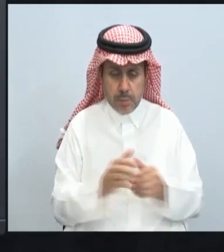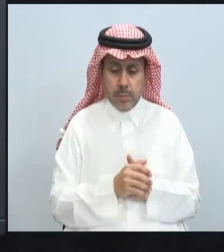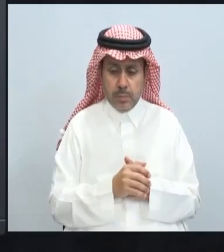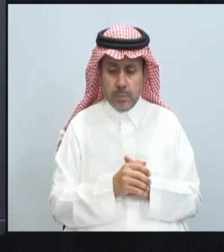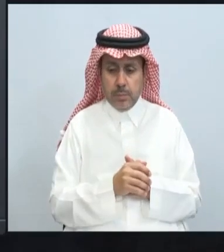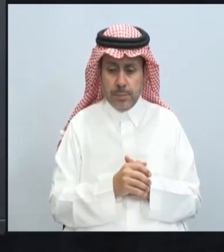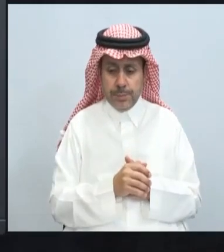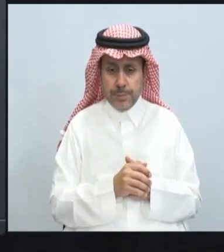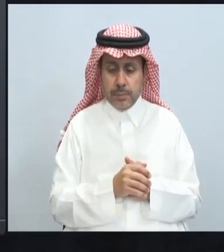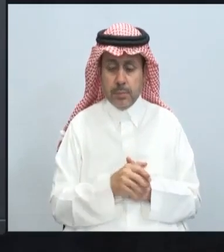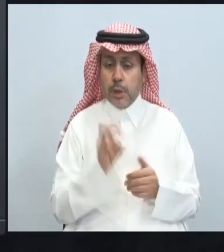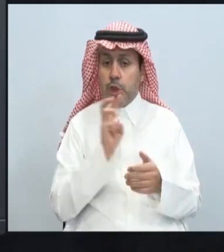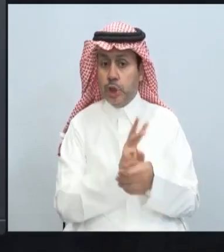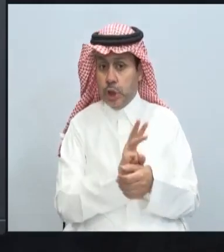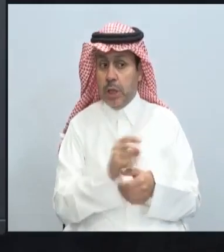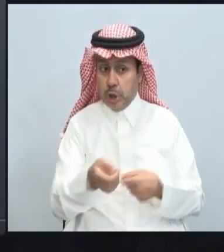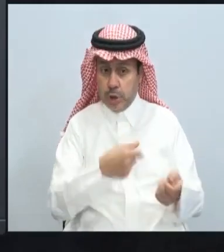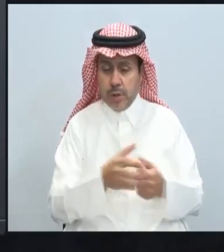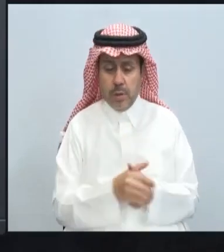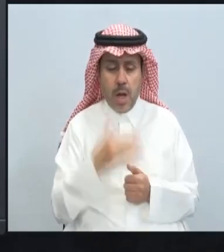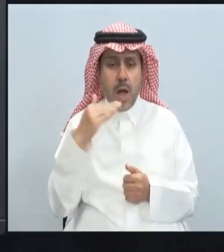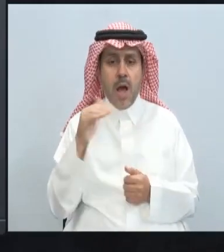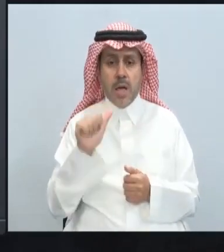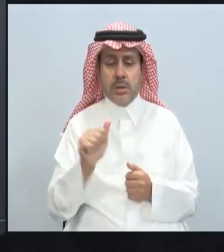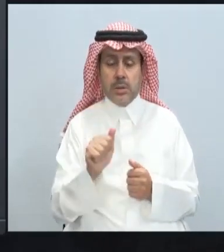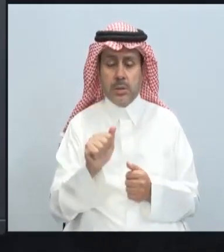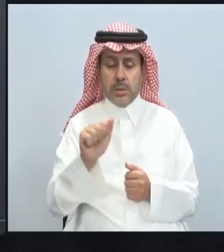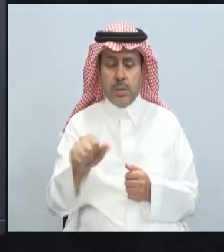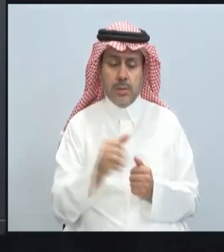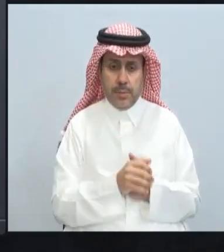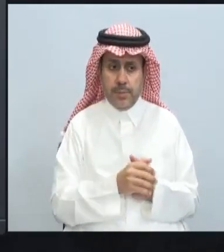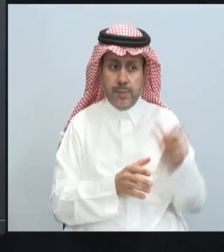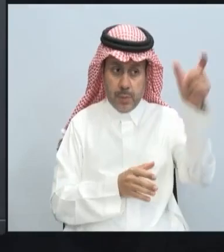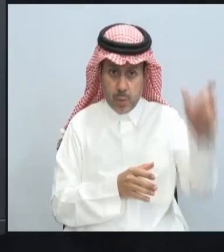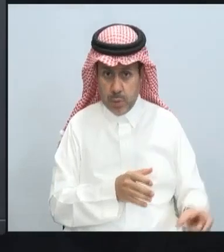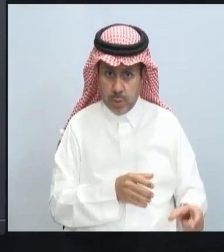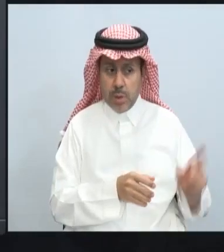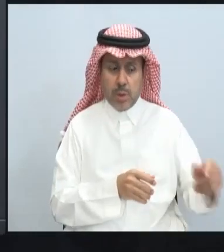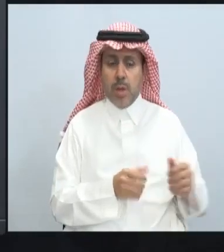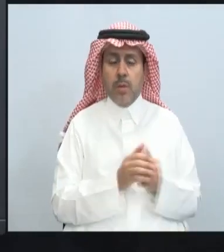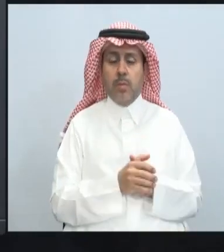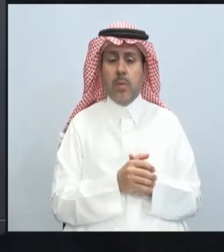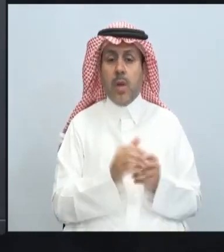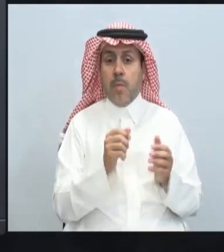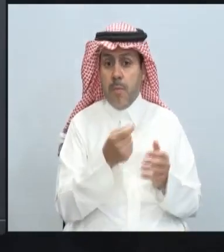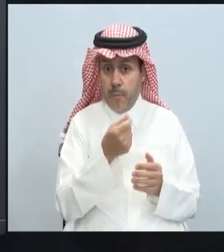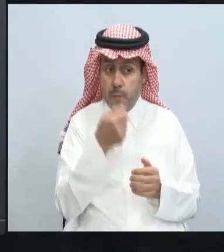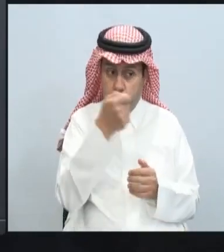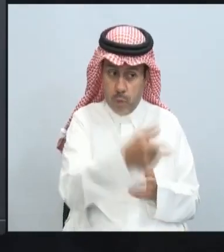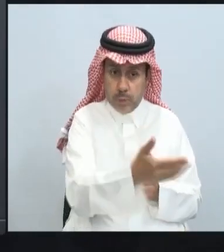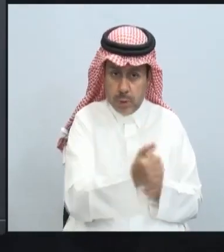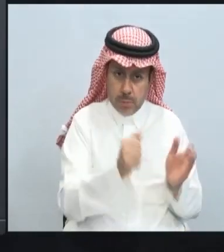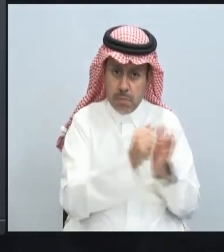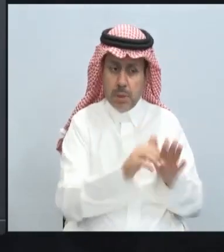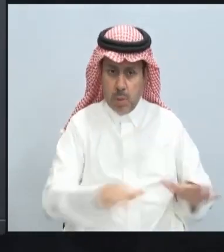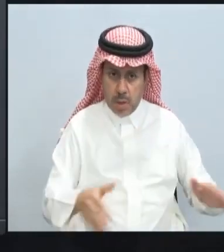وبين شركه تجاريه خاصه او او مثلا شخص يملك عقارا معينا فيكون هناك عقد